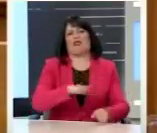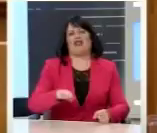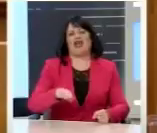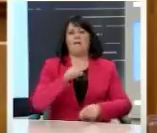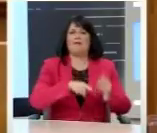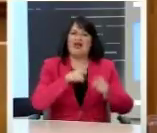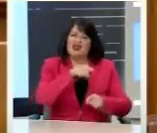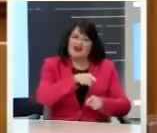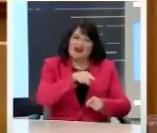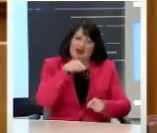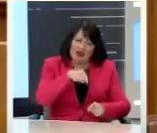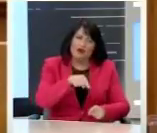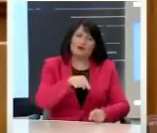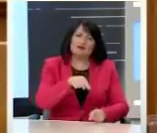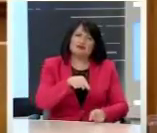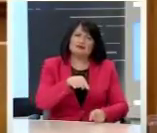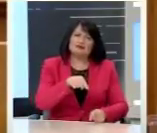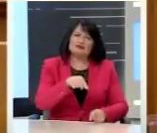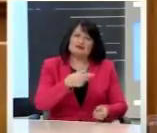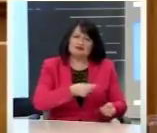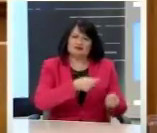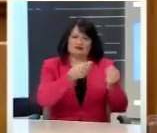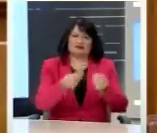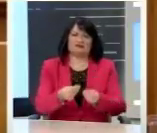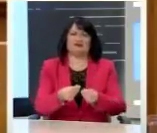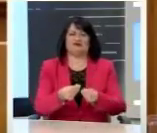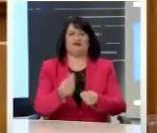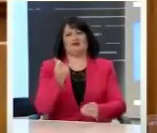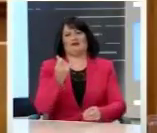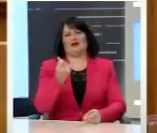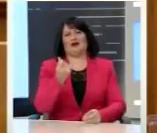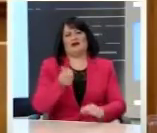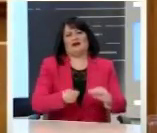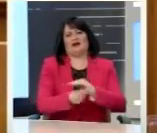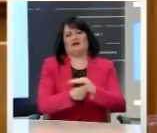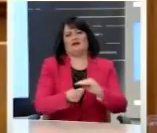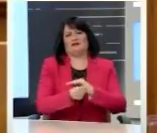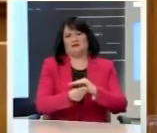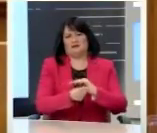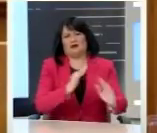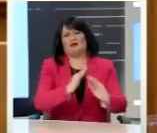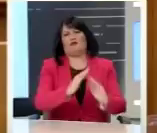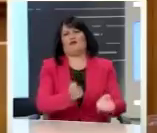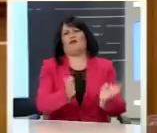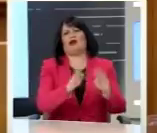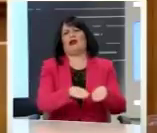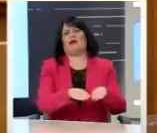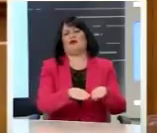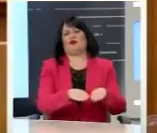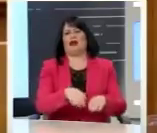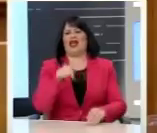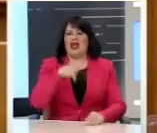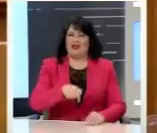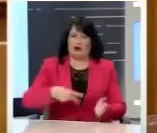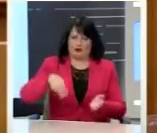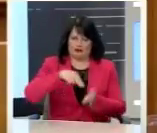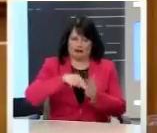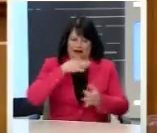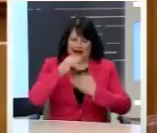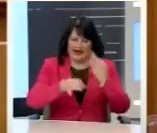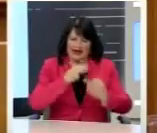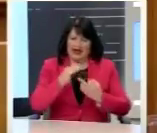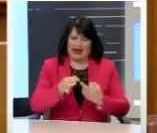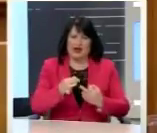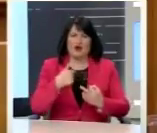από τα χέρια τους το αιματοβαμμένο αντίδωρο για να τους συγκαλύψουν. Θα δηλώνω μέσα από το βήμα της Βουλής ότι